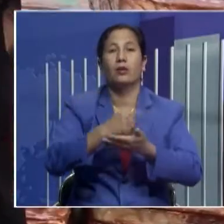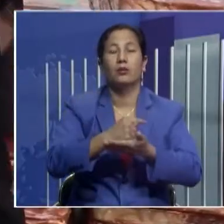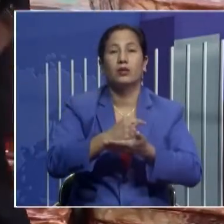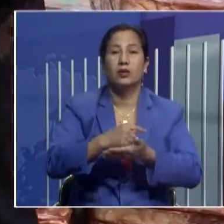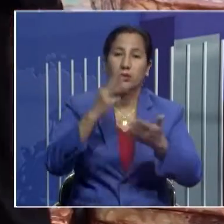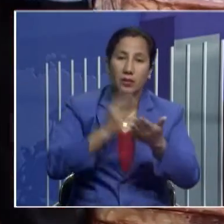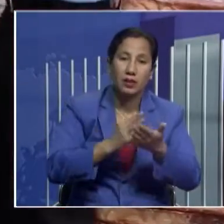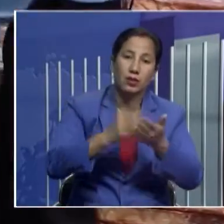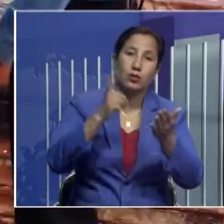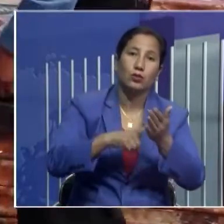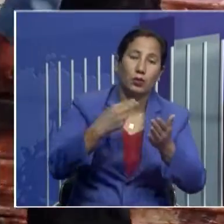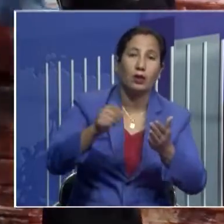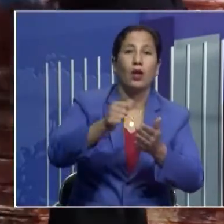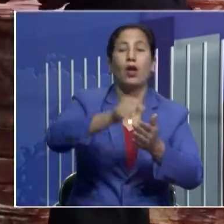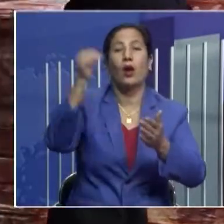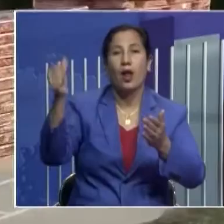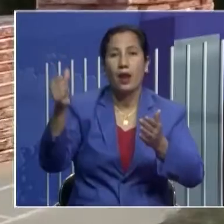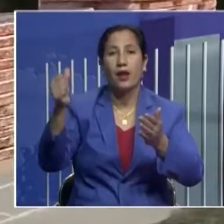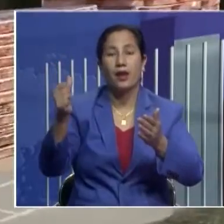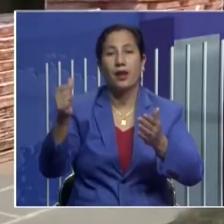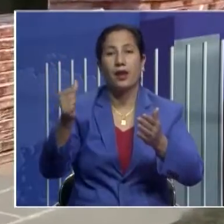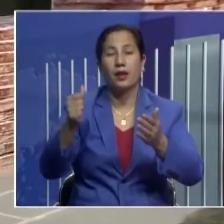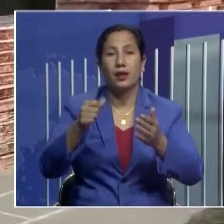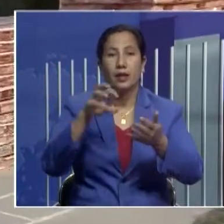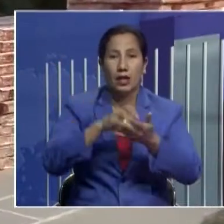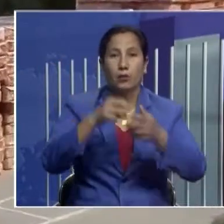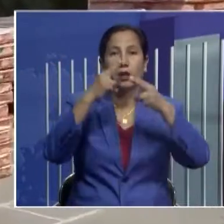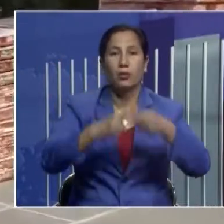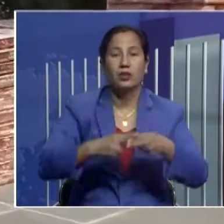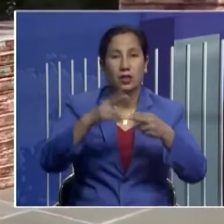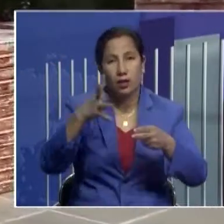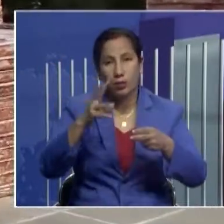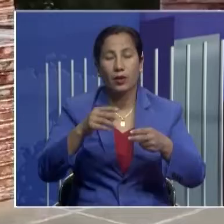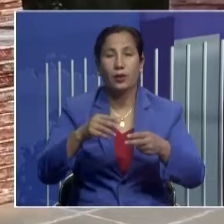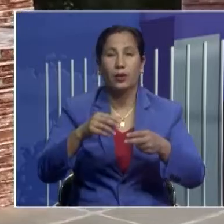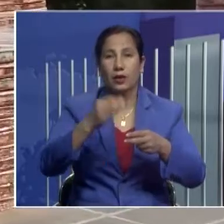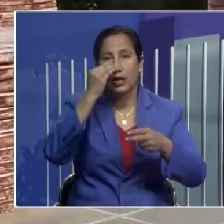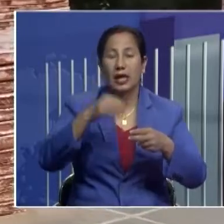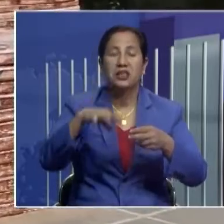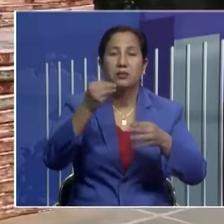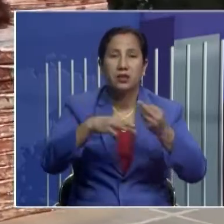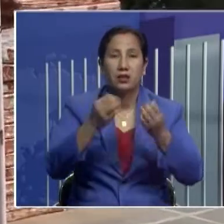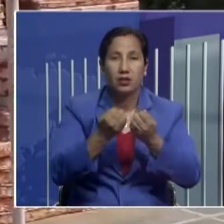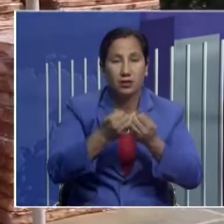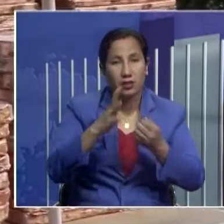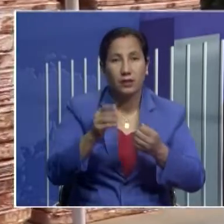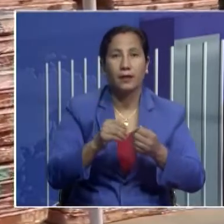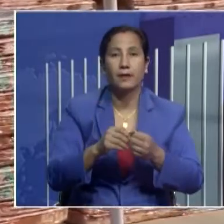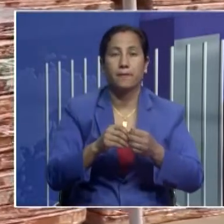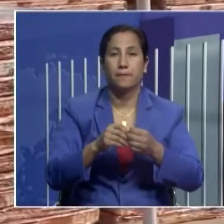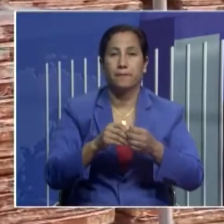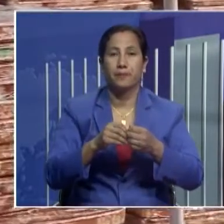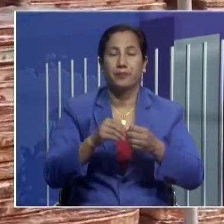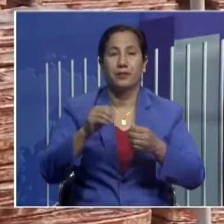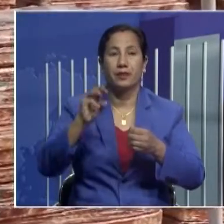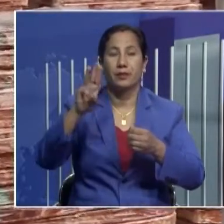लागू भएको छ। अन्य युनिटमा भने बजेट नभएको कारण वितरण गर्न नसकिएको बताइएको छ। खरिद गरिएको